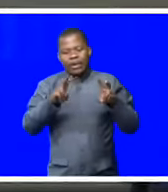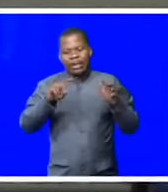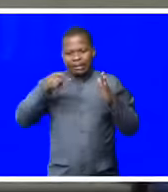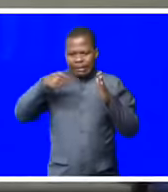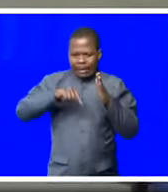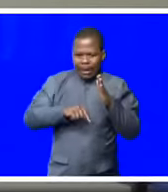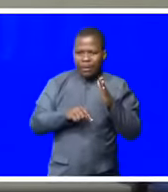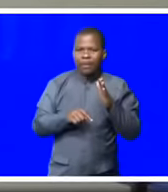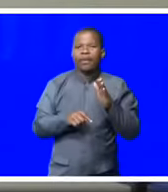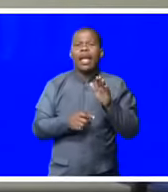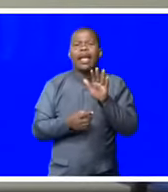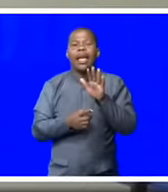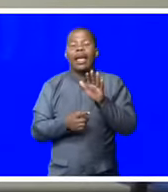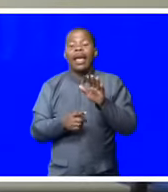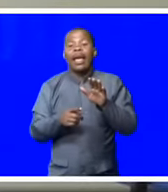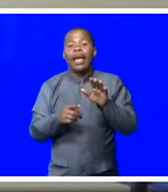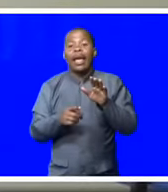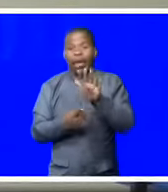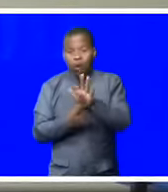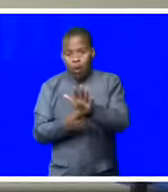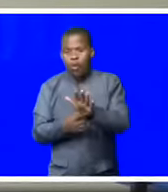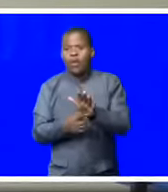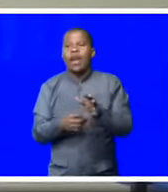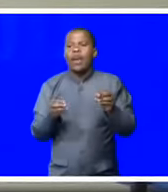vele avumile because kune